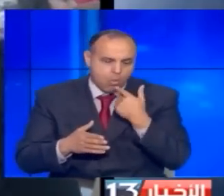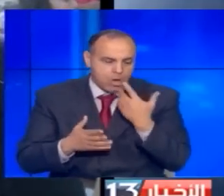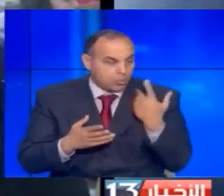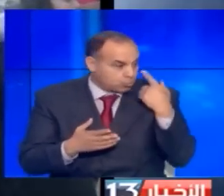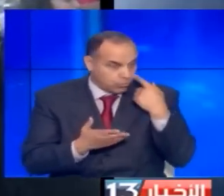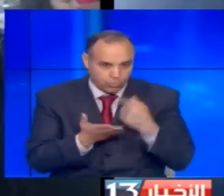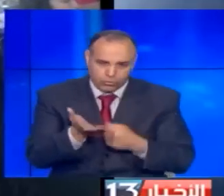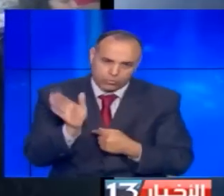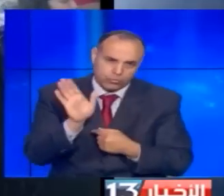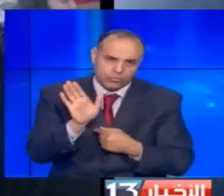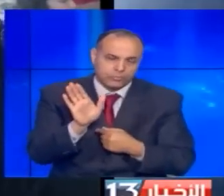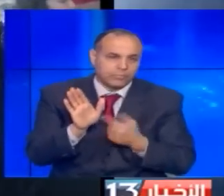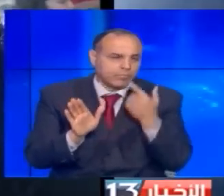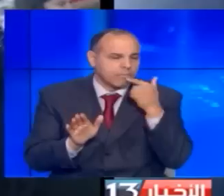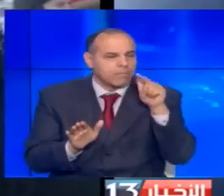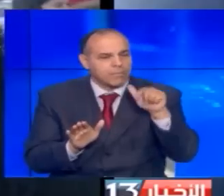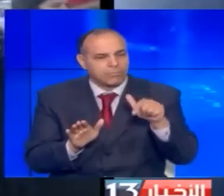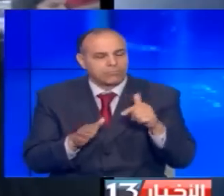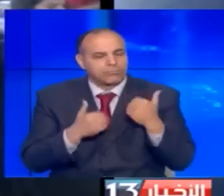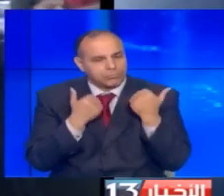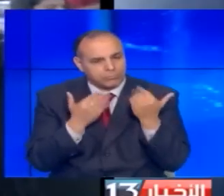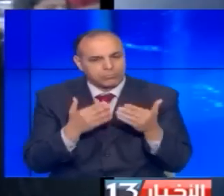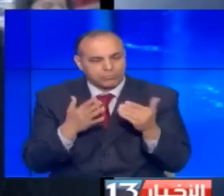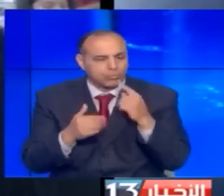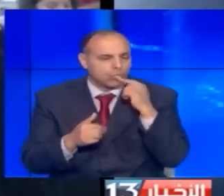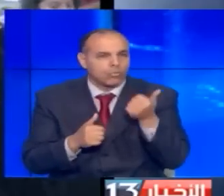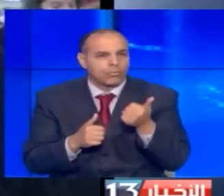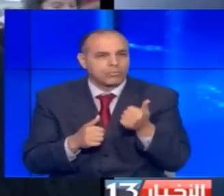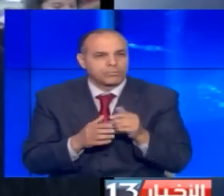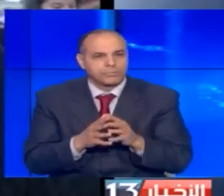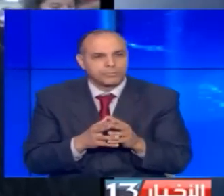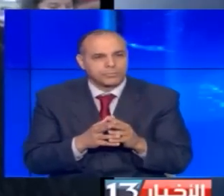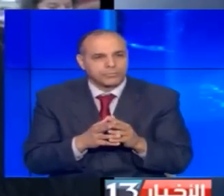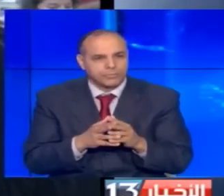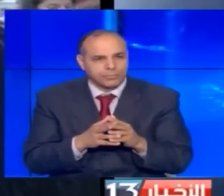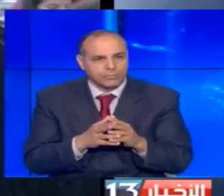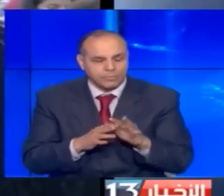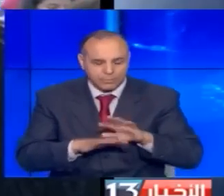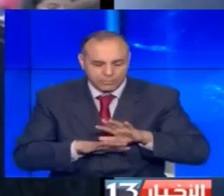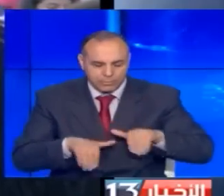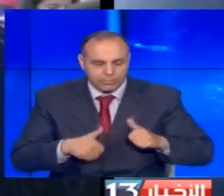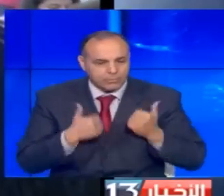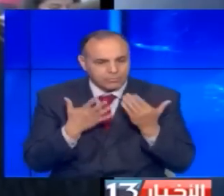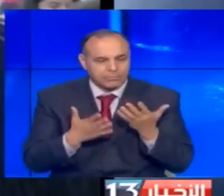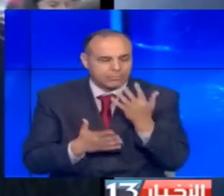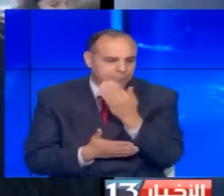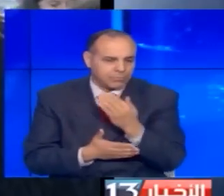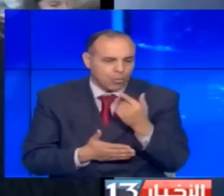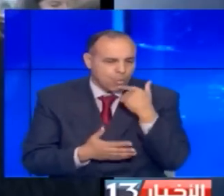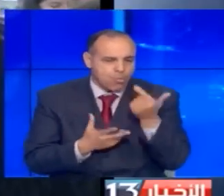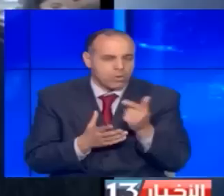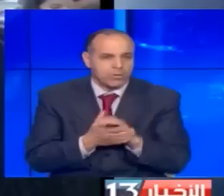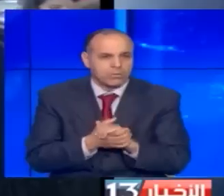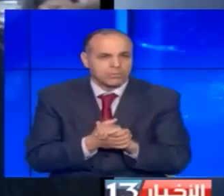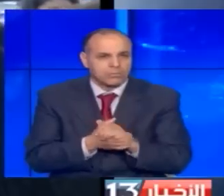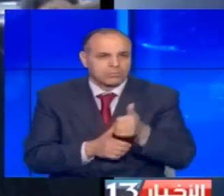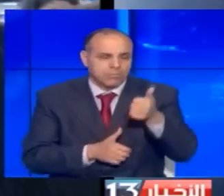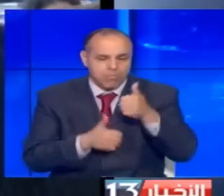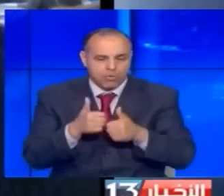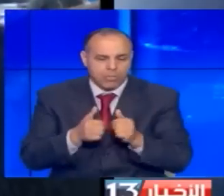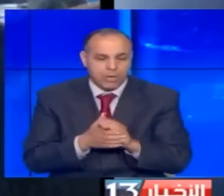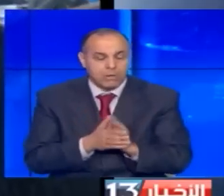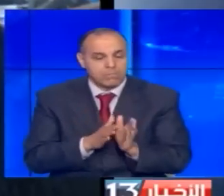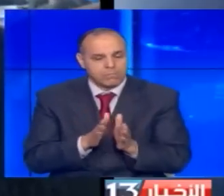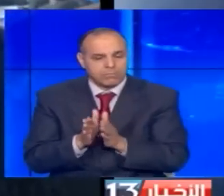عليها اليوم، فما زاد تكريم في الاختتام تكريم للفائزين في المسابقات،